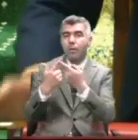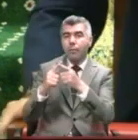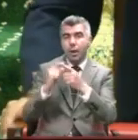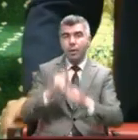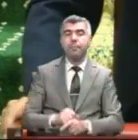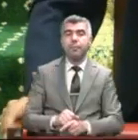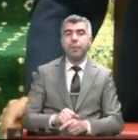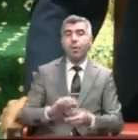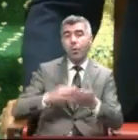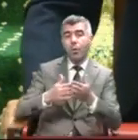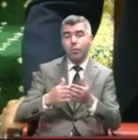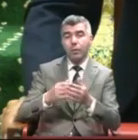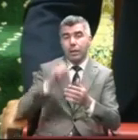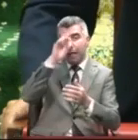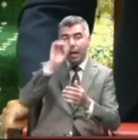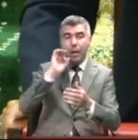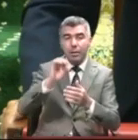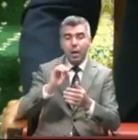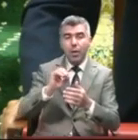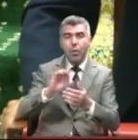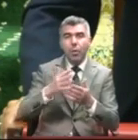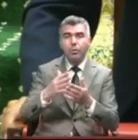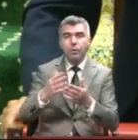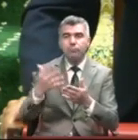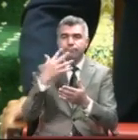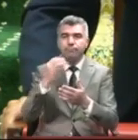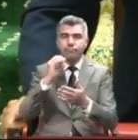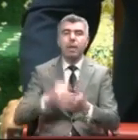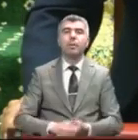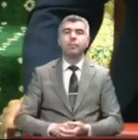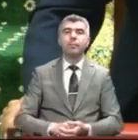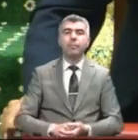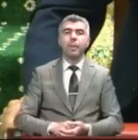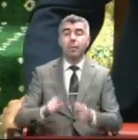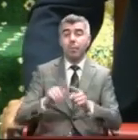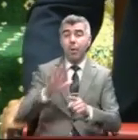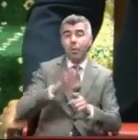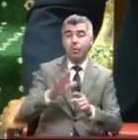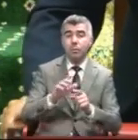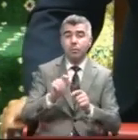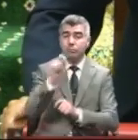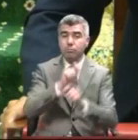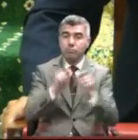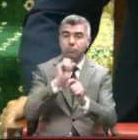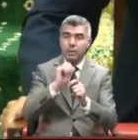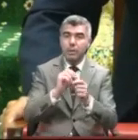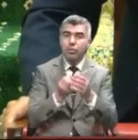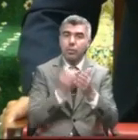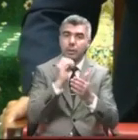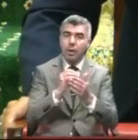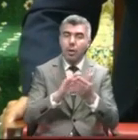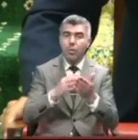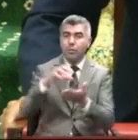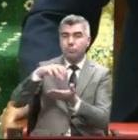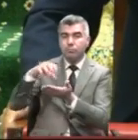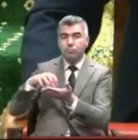والاستثمار في الطاقه النظيفه وبنيتها التحتيه الى جانب الاستثمار في تعدين المواد الحيويه الخام التي